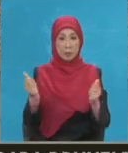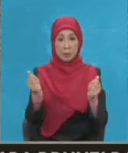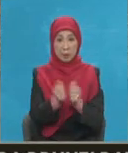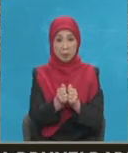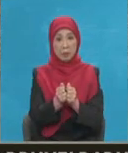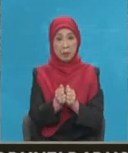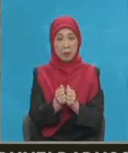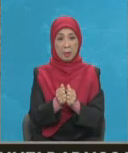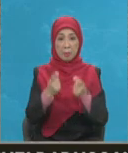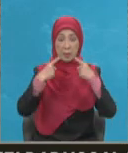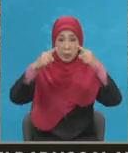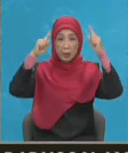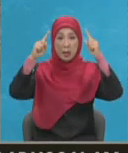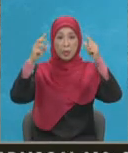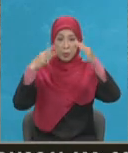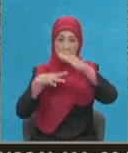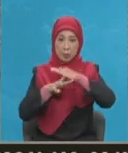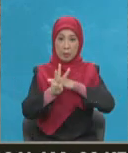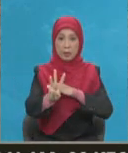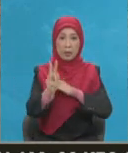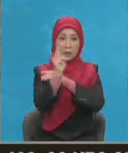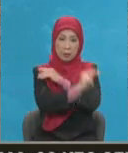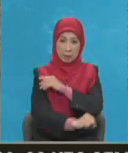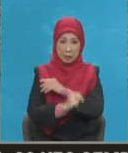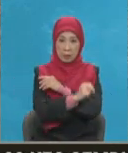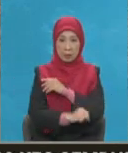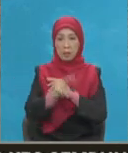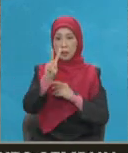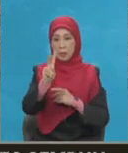Bersama menjayakan wawasan negara